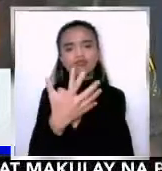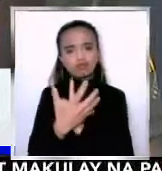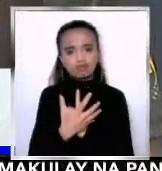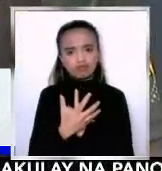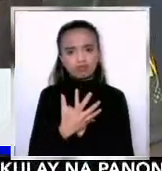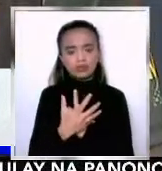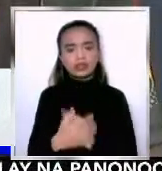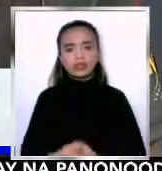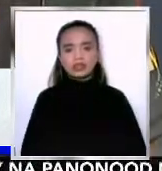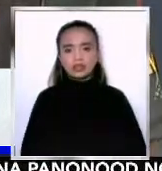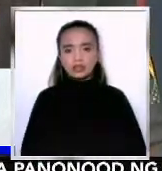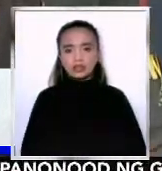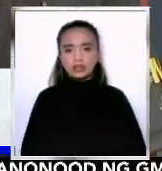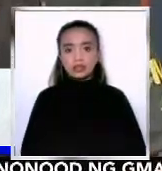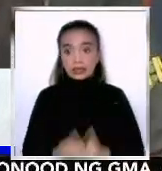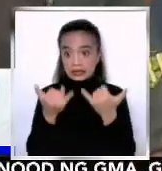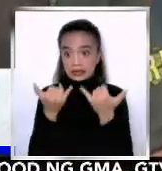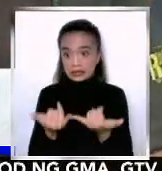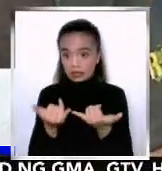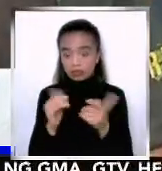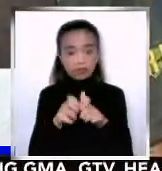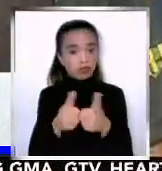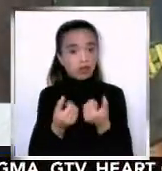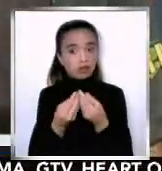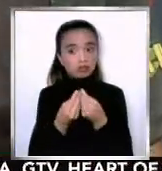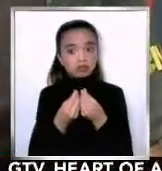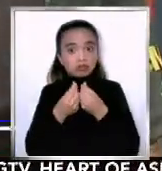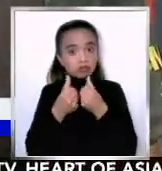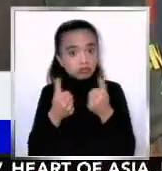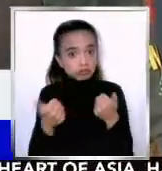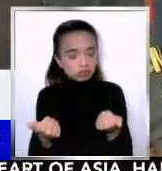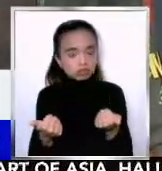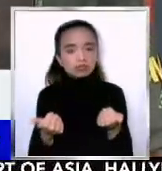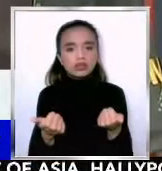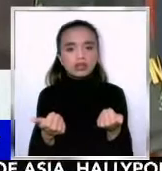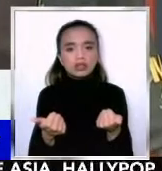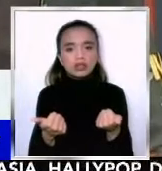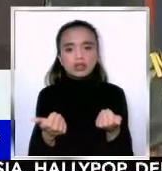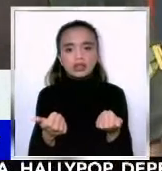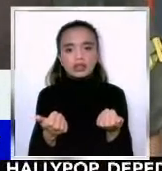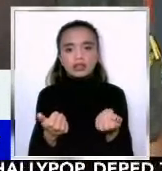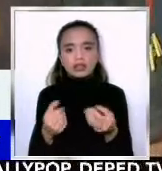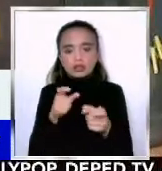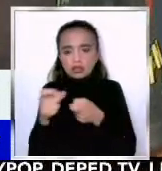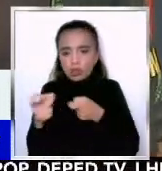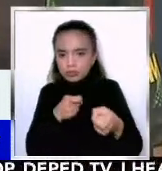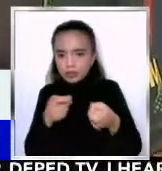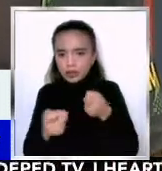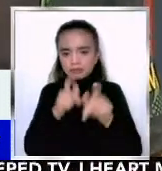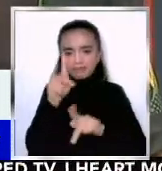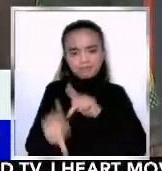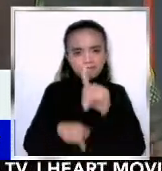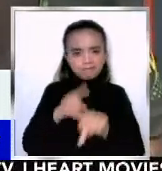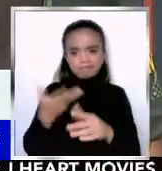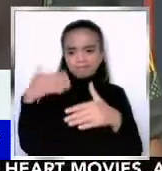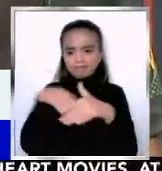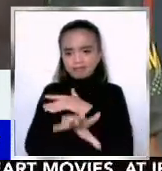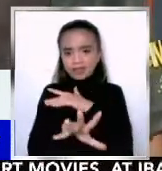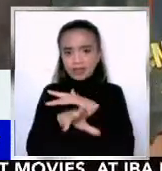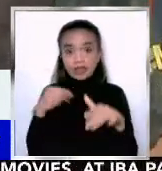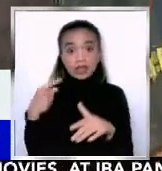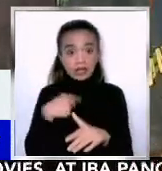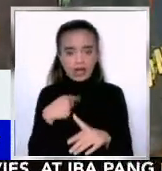namin ngayon, para maibsan po yung mga daloy ng tao, pati mga dumadaan, pinasara ko po muna